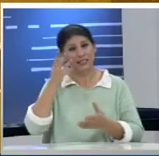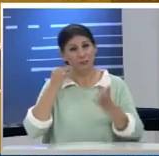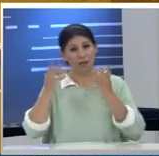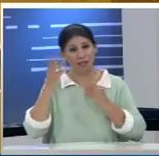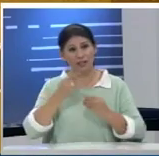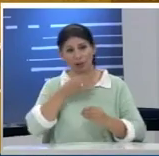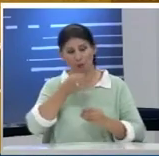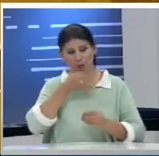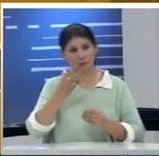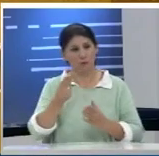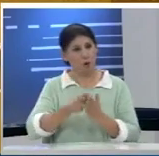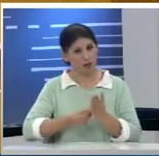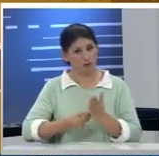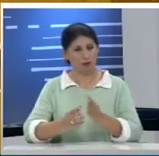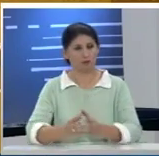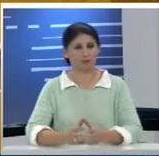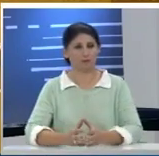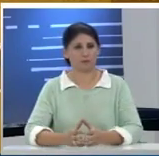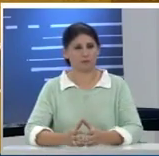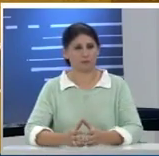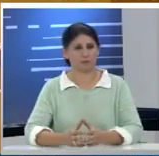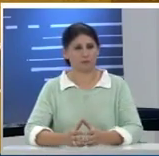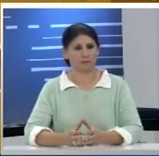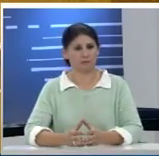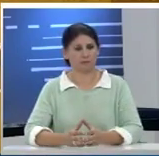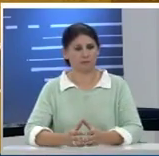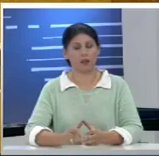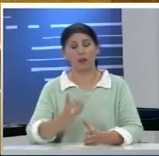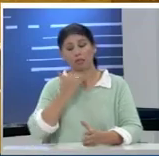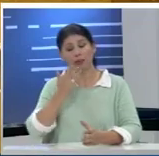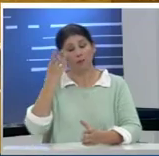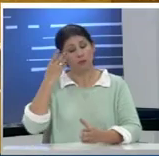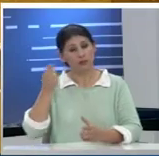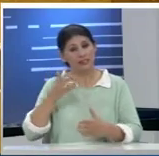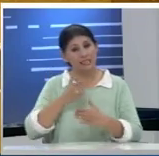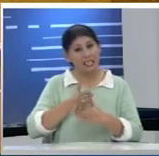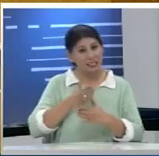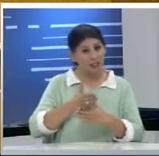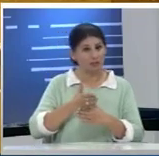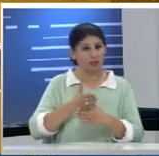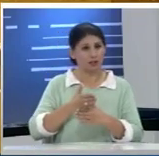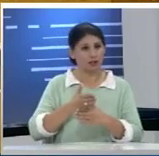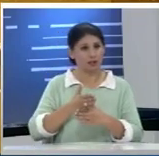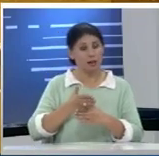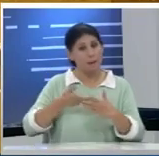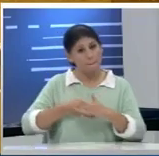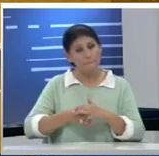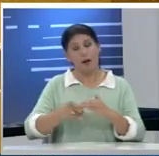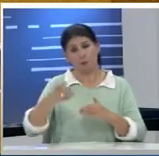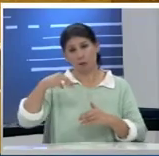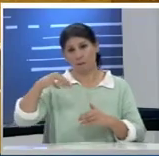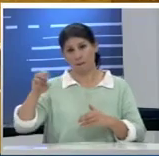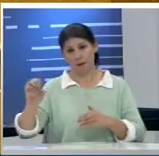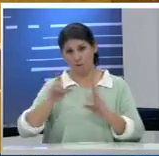όπως έχω πει πολλές φορές, και τα οποία δεν μπορούμε να τα ξεχάσουμε, τα κρύβατε μέσα από τα ΜΜΕ που